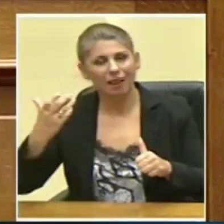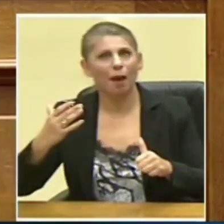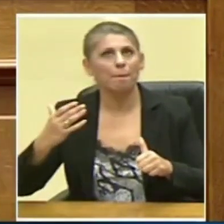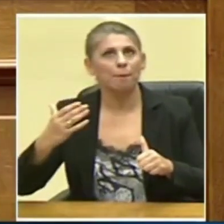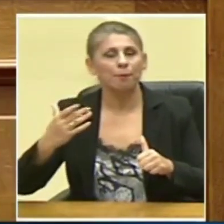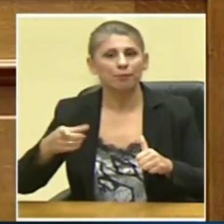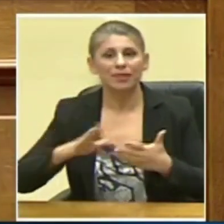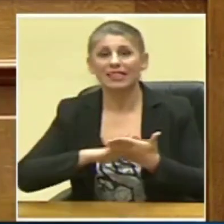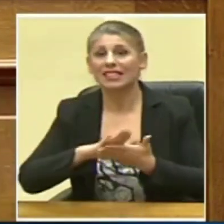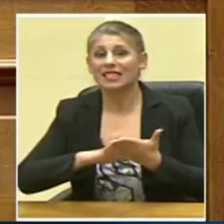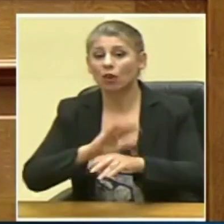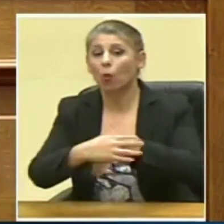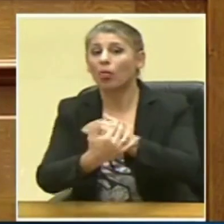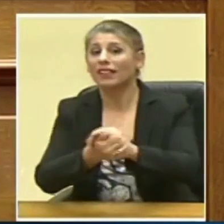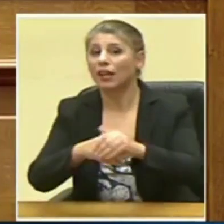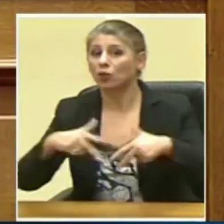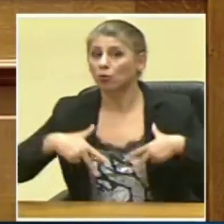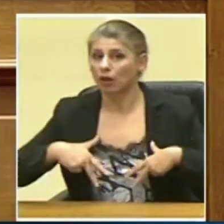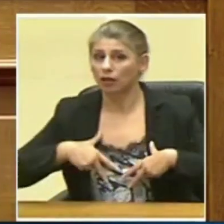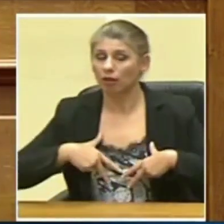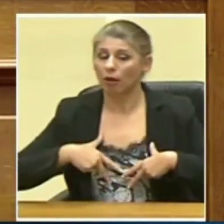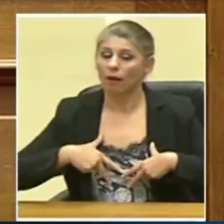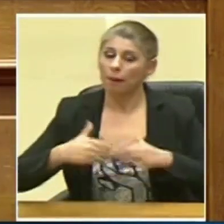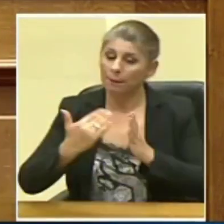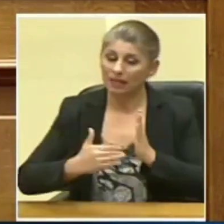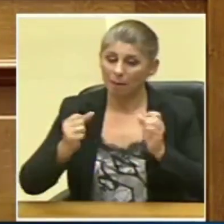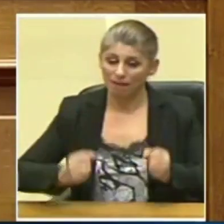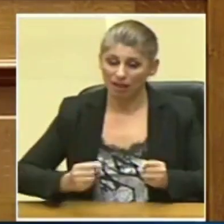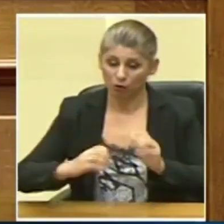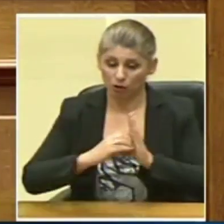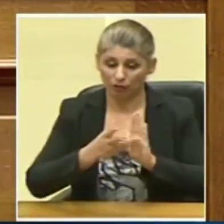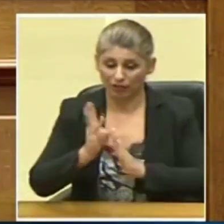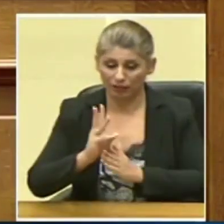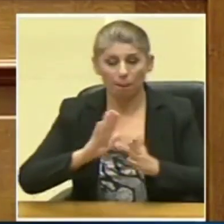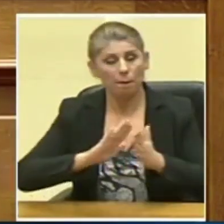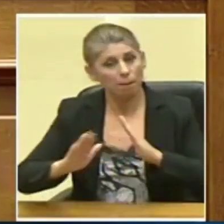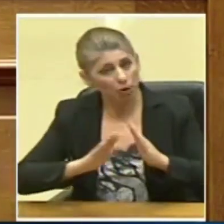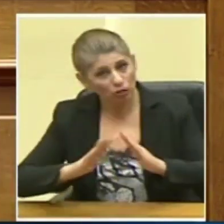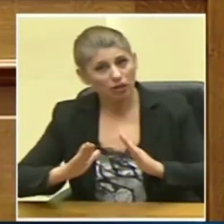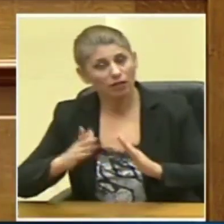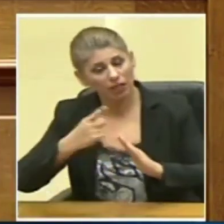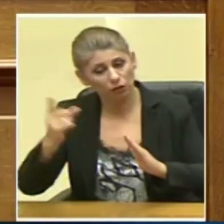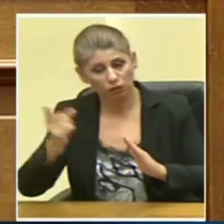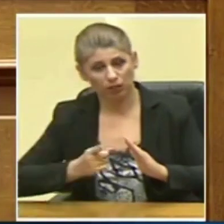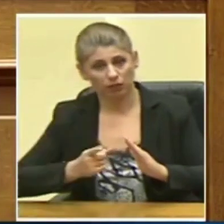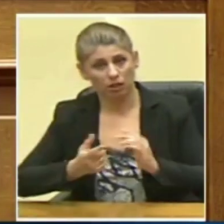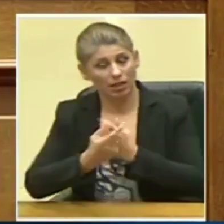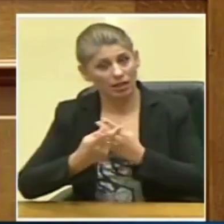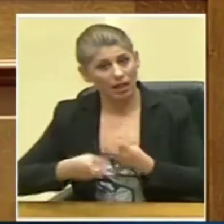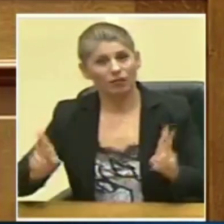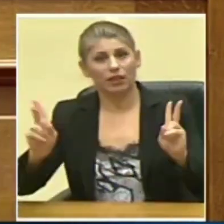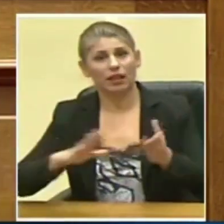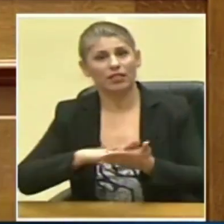ως προς την έννοια της θρησκευτικής ουδετερότητας. Αφετέρου, βάσει του άρθρου 13 του Συντάγματος προστατεύεται πλήρως η ελευθερία της